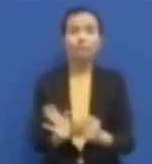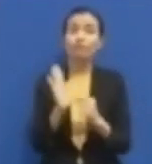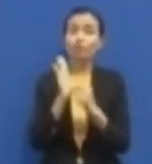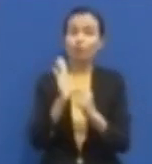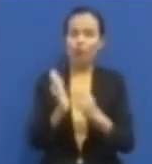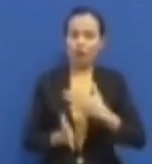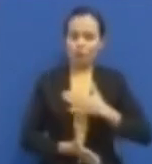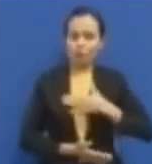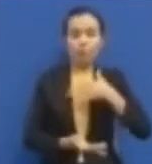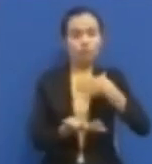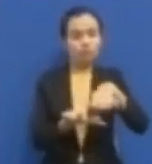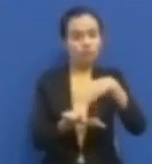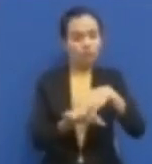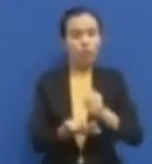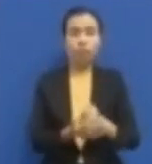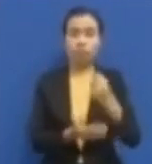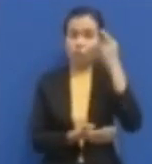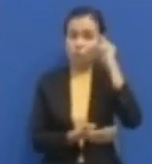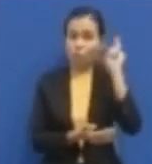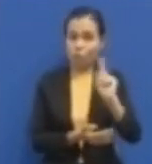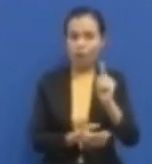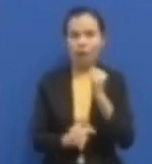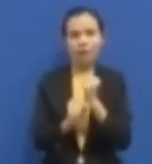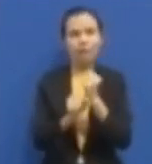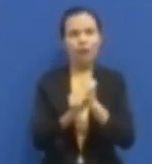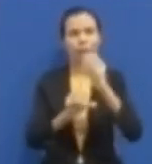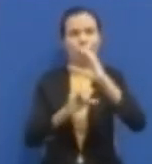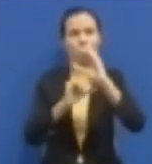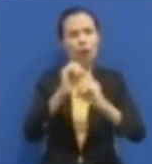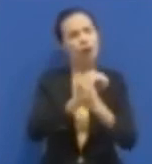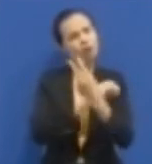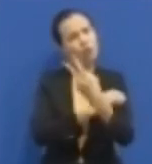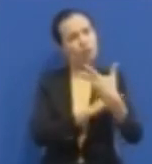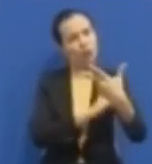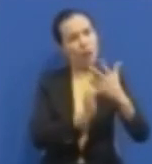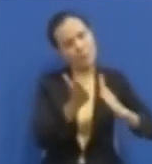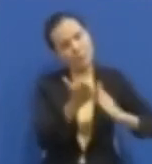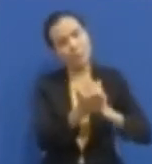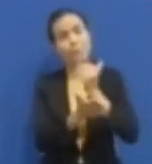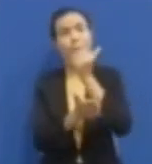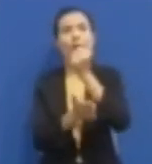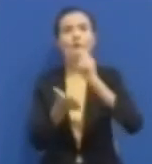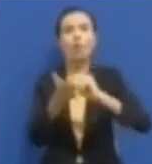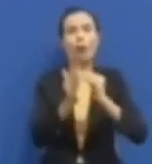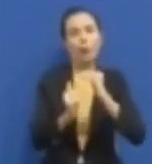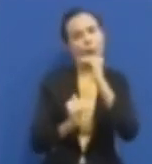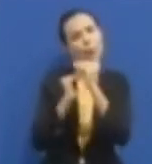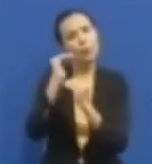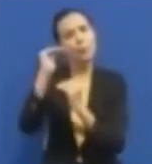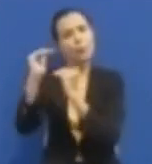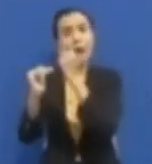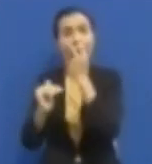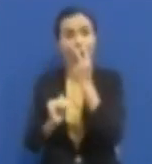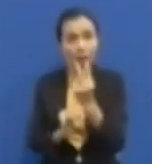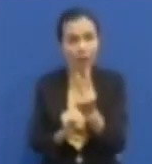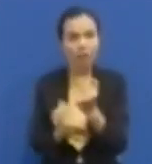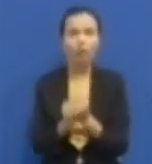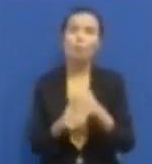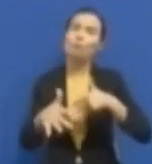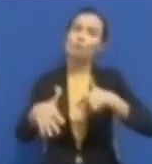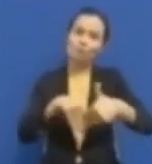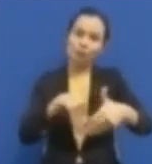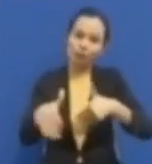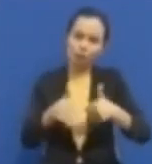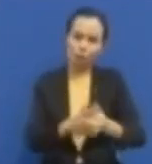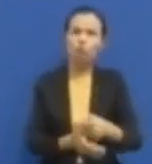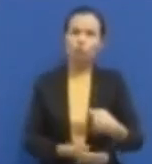นี้ผมคิดว่าถ้าเราทำสองสามโครงการได้สำเร็จก็จะเกิดโมเมนตัมของการปฏิรูปขึ้นและก็จะทำให้ประชาชนมี